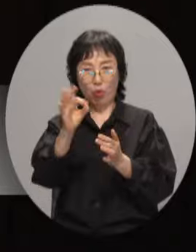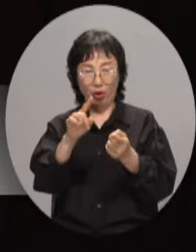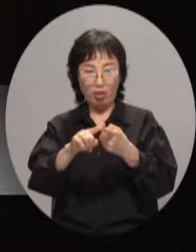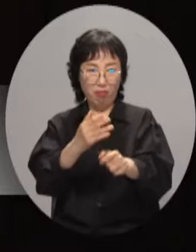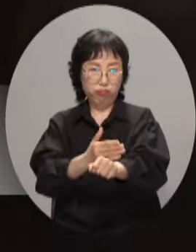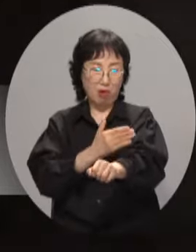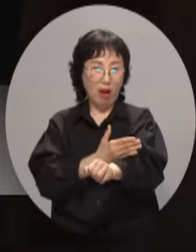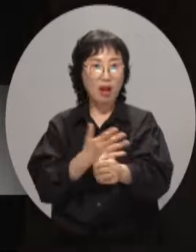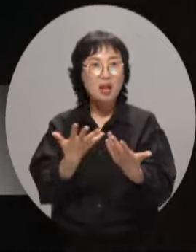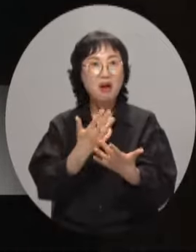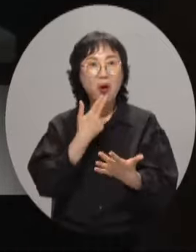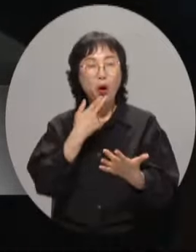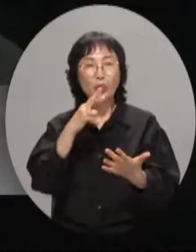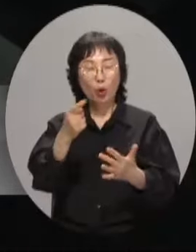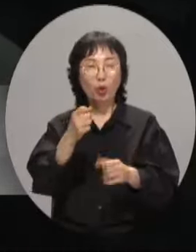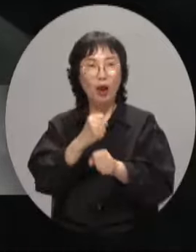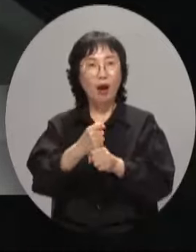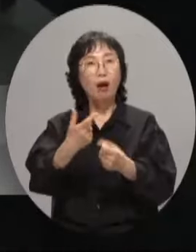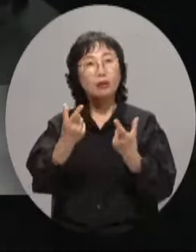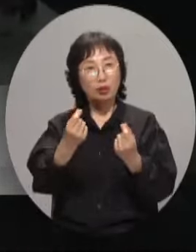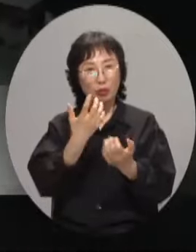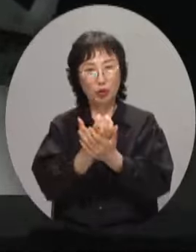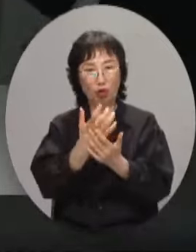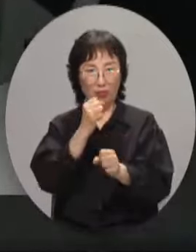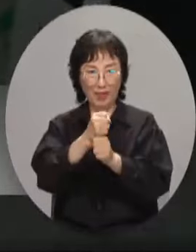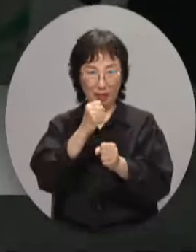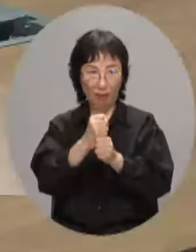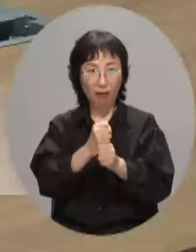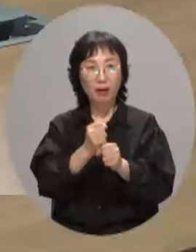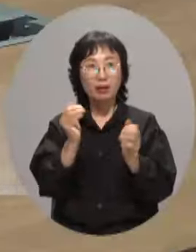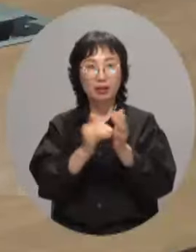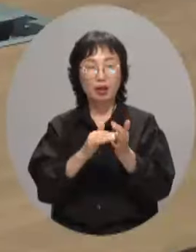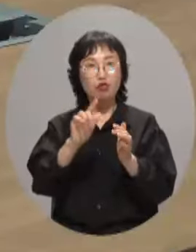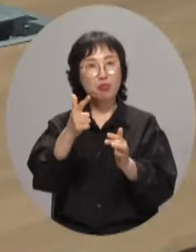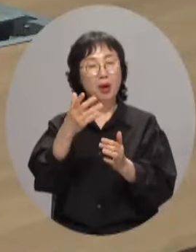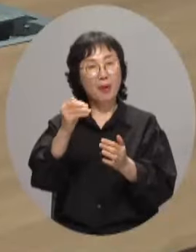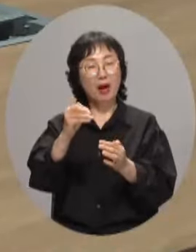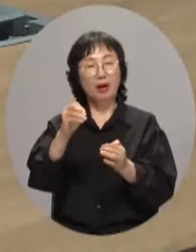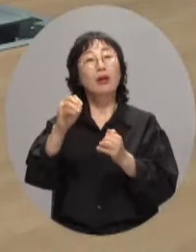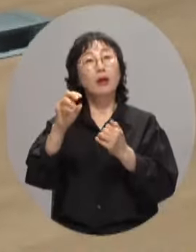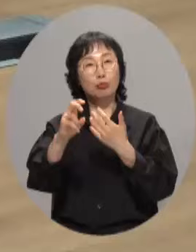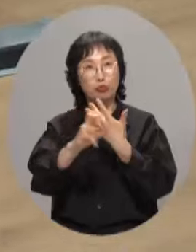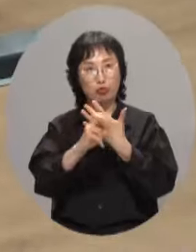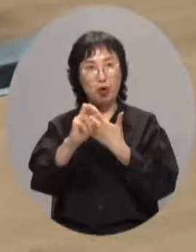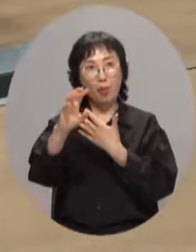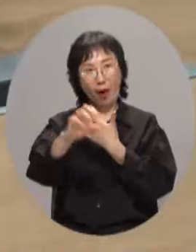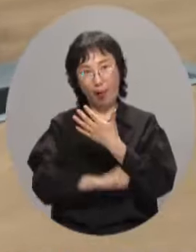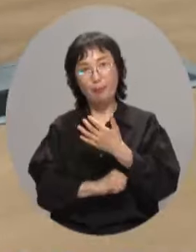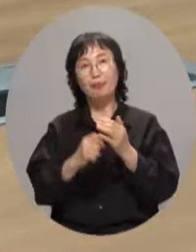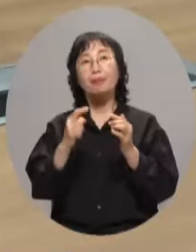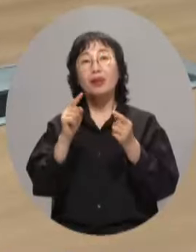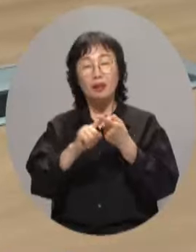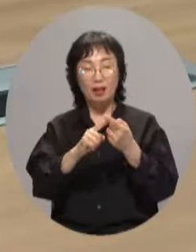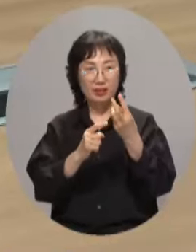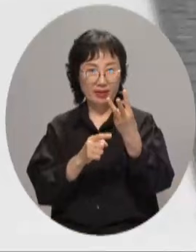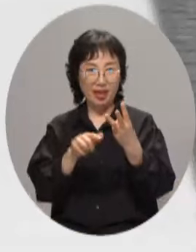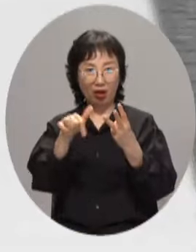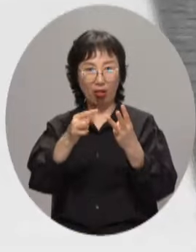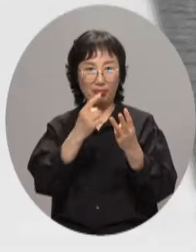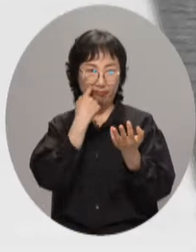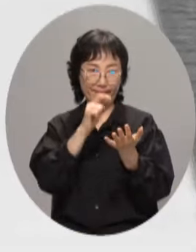않았는데도 도정 홍보 사업을 진행한 것처럼 공문서를 꾸며 600만 원 부당 이익을 제공한 사실도 3건이나